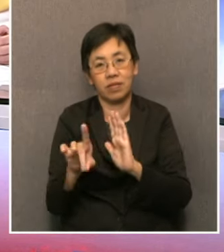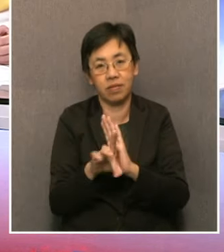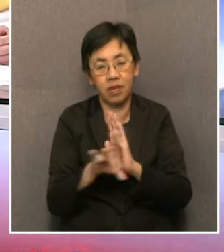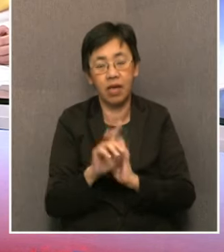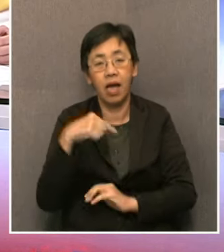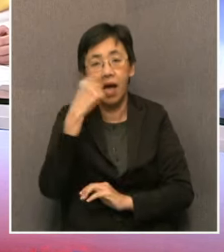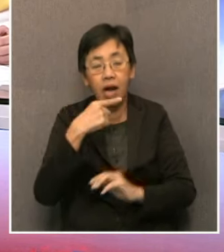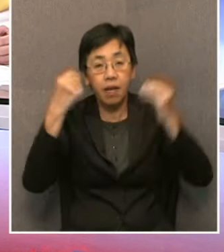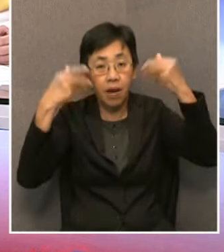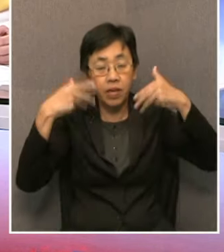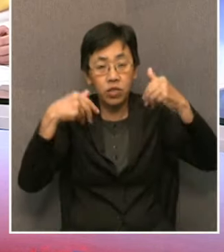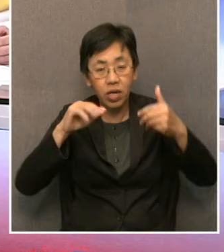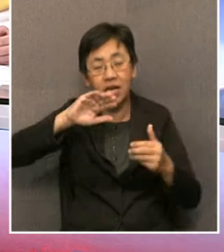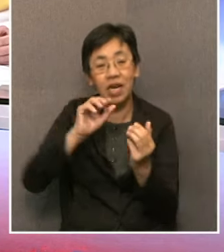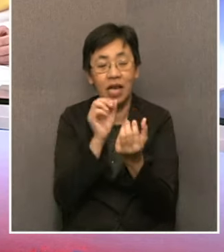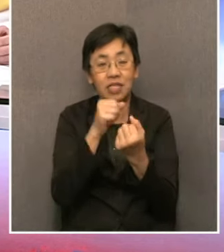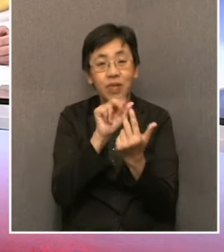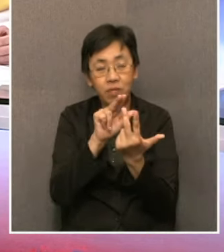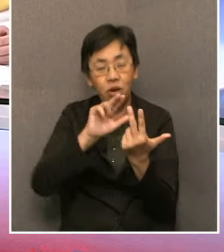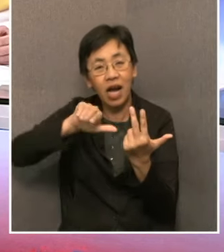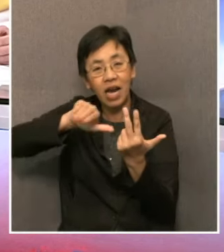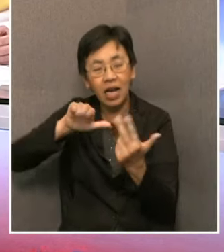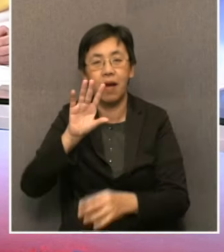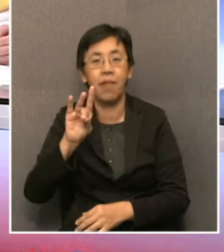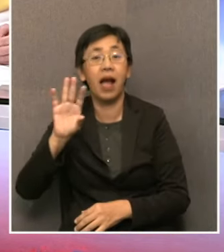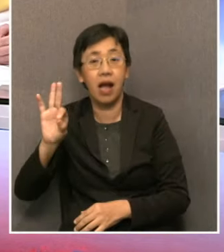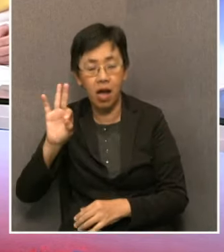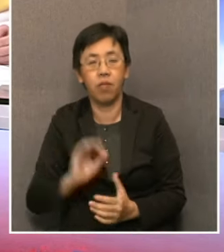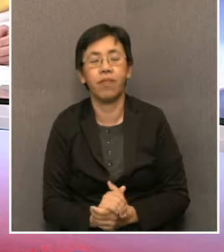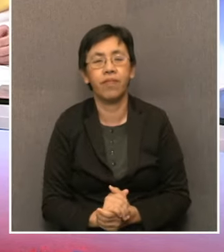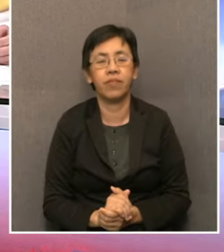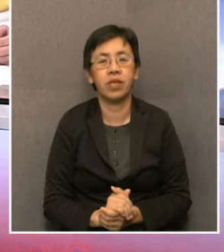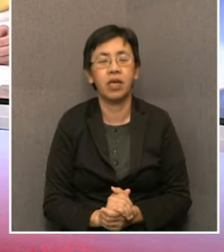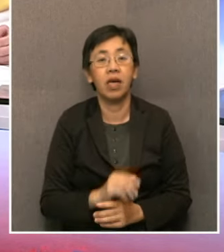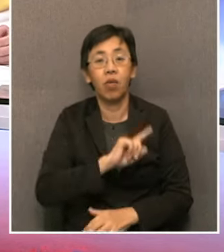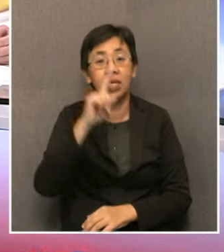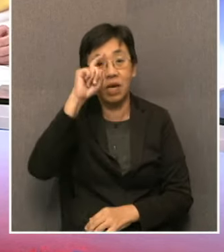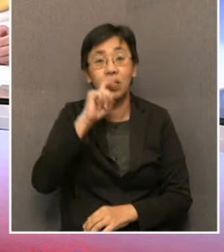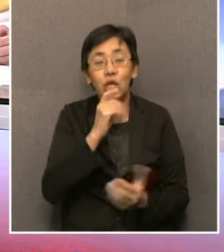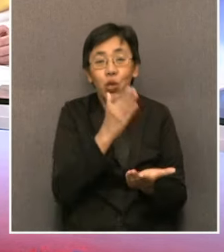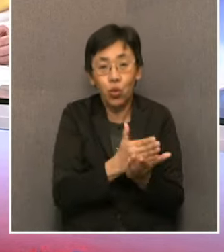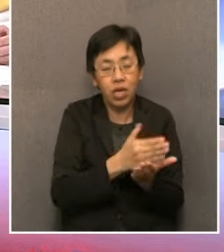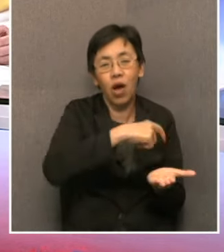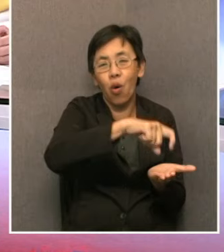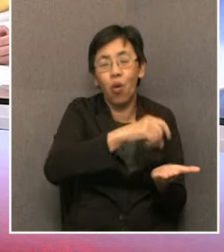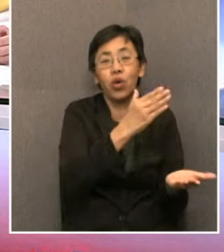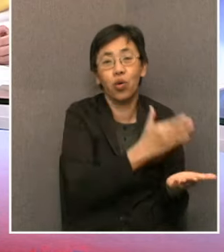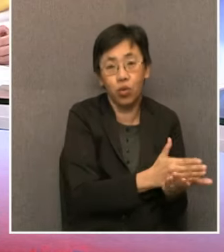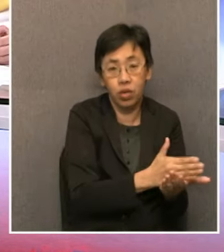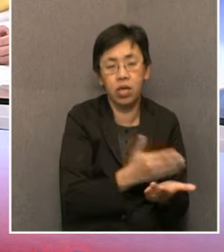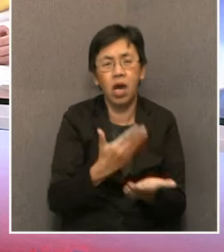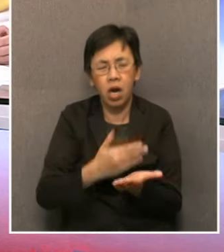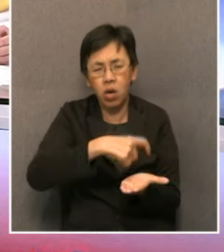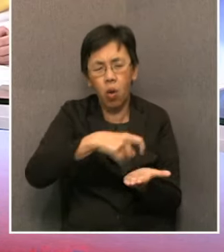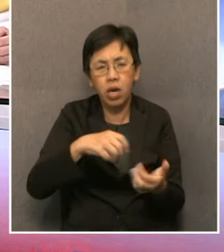ขแบปจำตประชาชนลงท้ายด้วยเลข 8 แล้วกเลข 9 นะคะซึ่งกหยดไปชวงสาวอทิธที่ผานมาแต่วถาย้อนกลบไปดูตัวเลขของการโอนไม่สำ